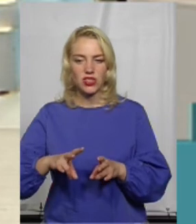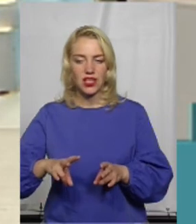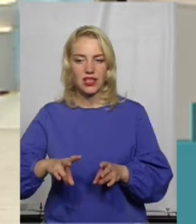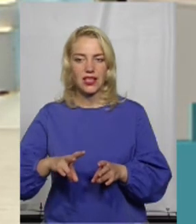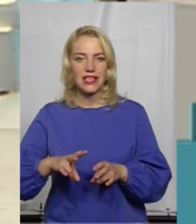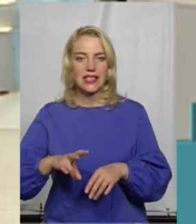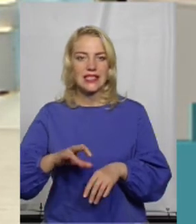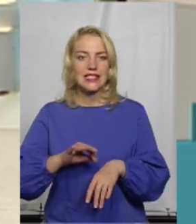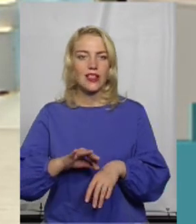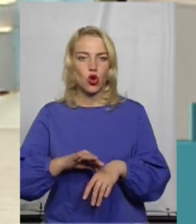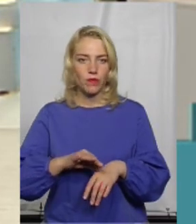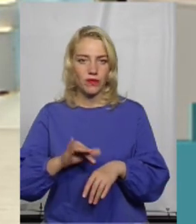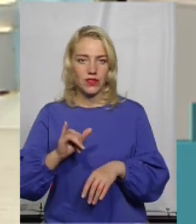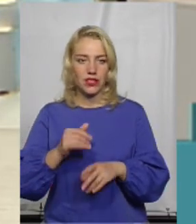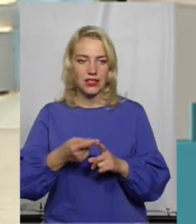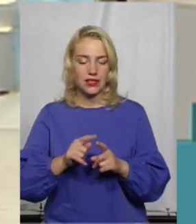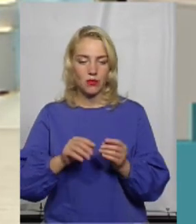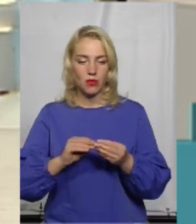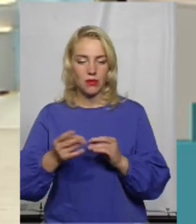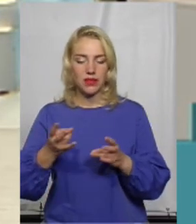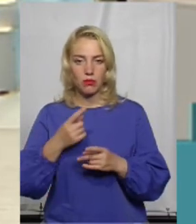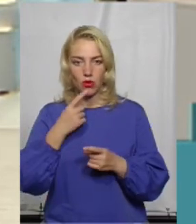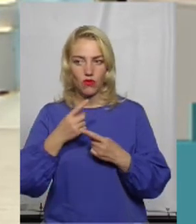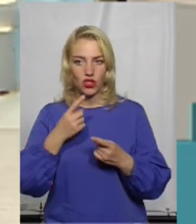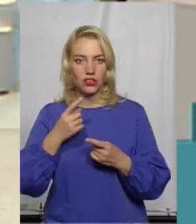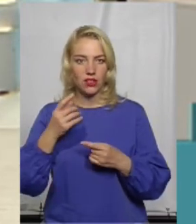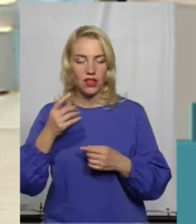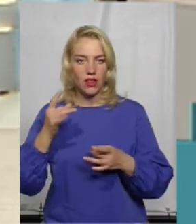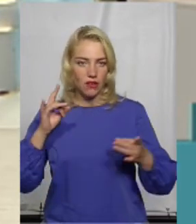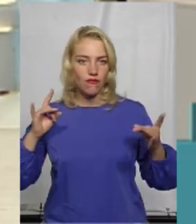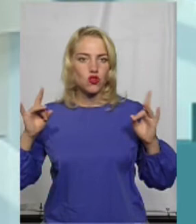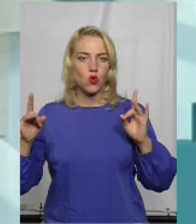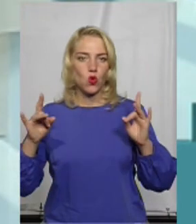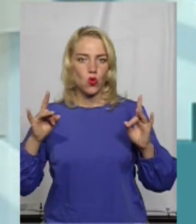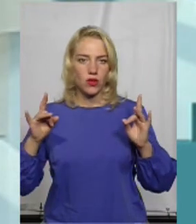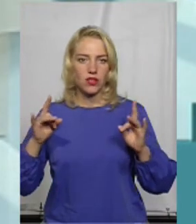і про ці проблеми потрібно говорити вслух. Не боятися,